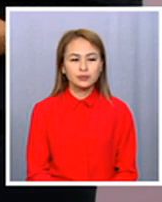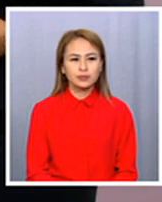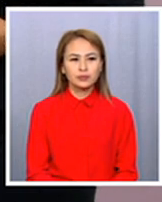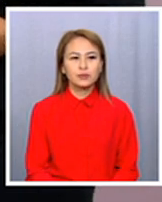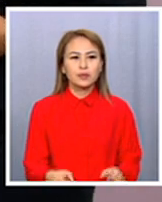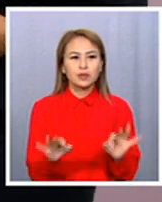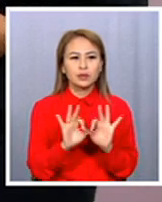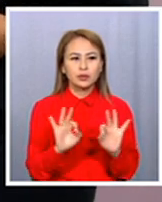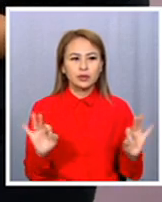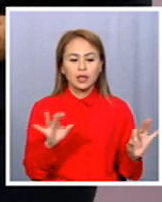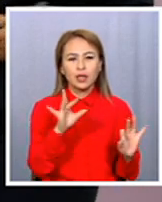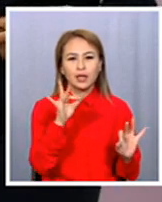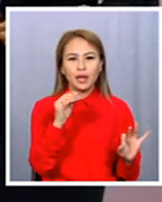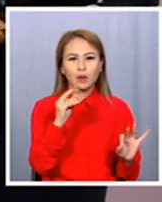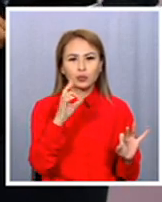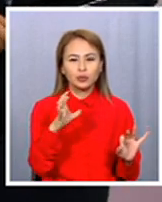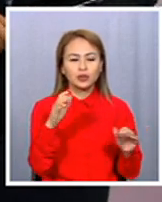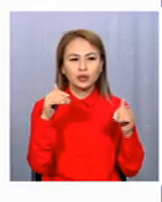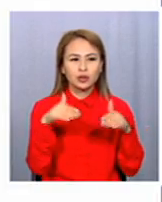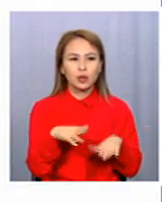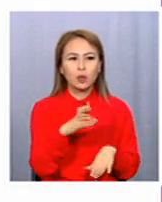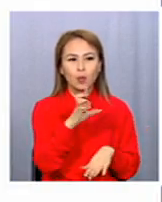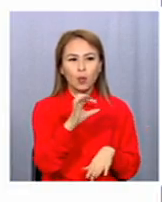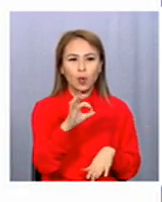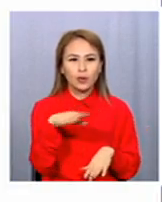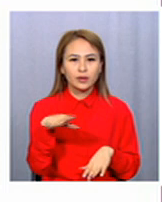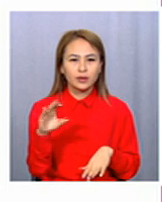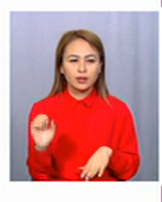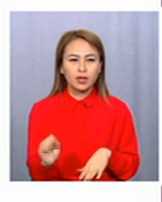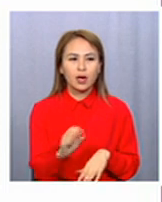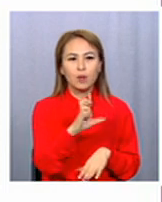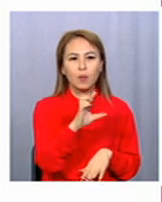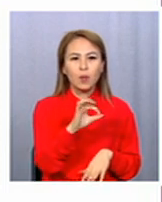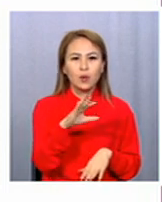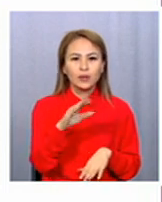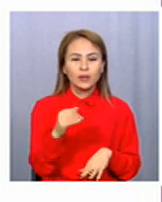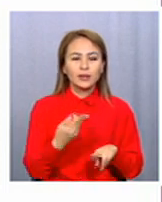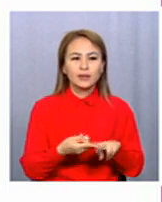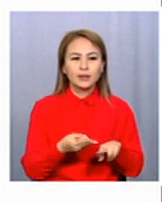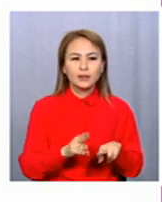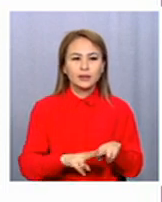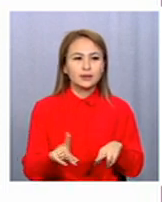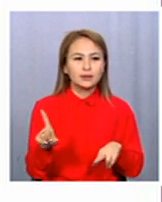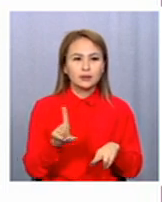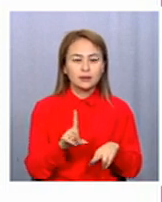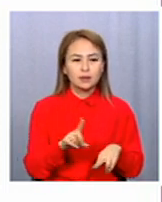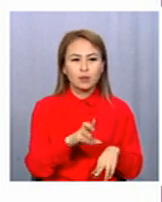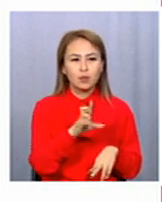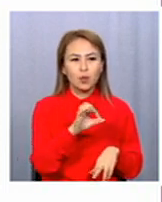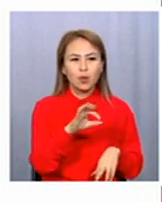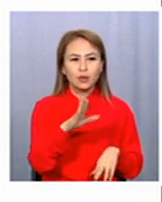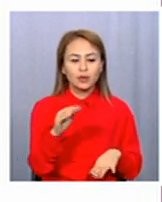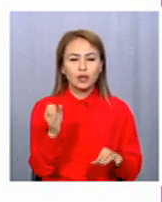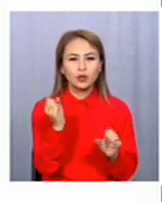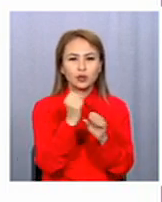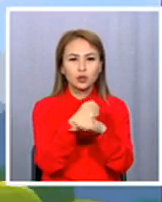Жарайсыңдар, ребустың шешуі бота. Бота деген не? Бота түйенің